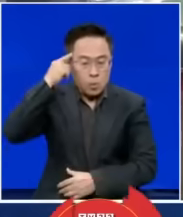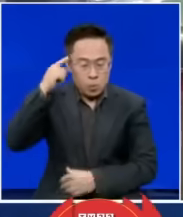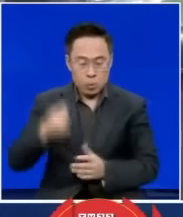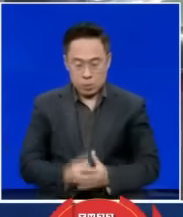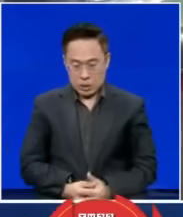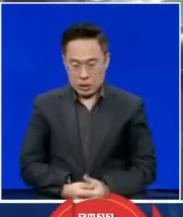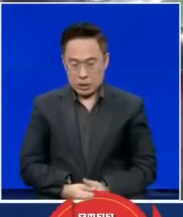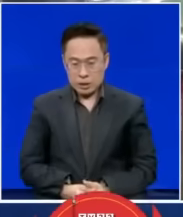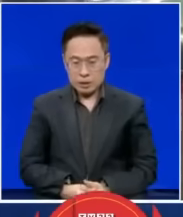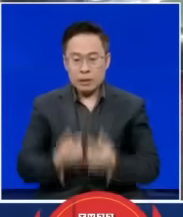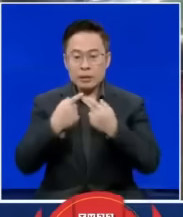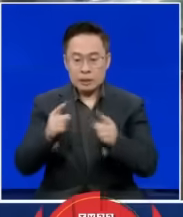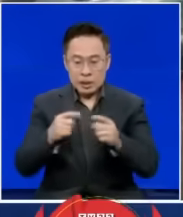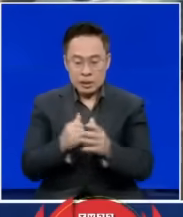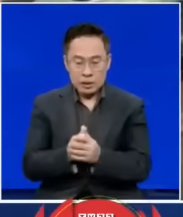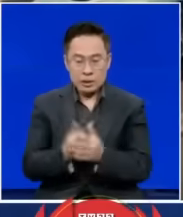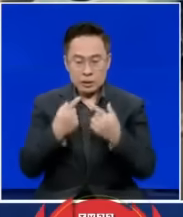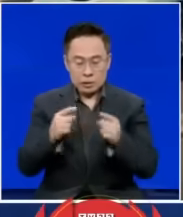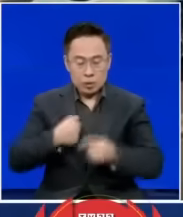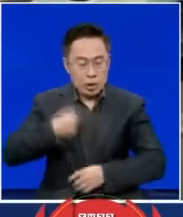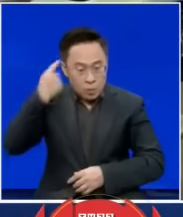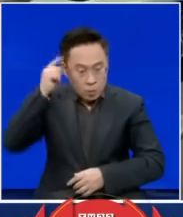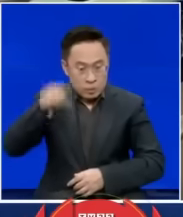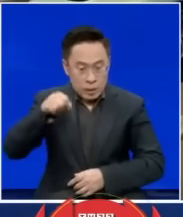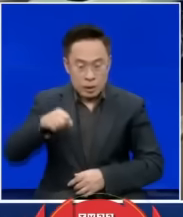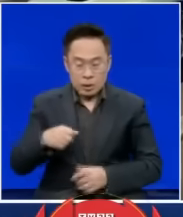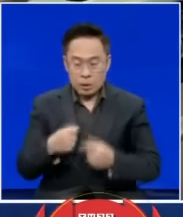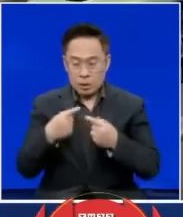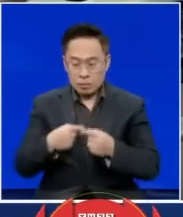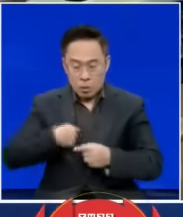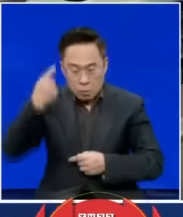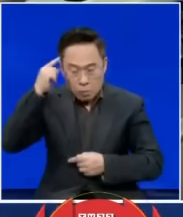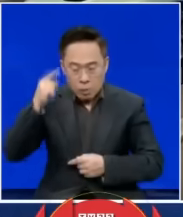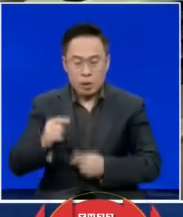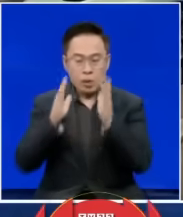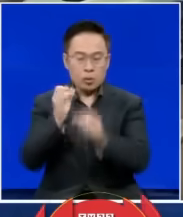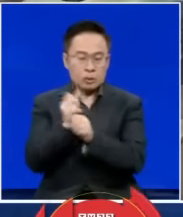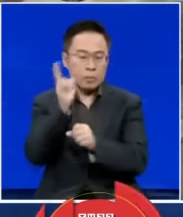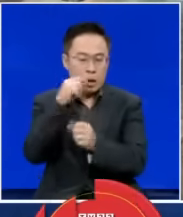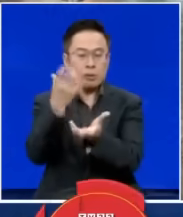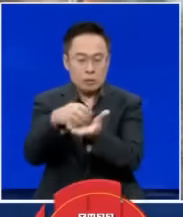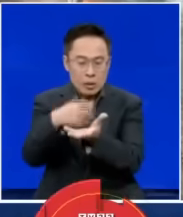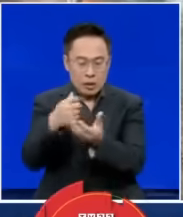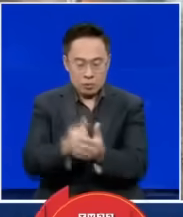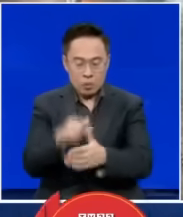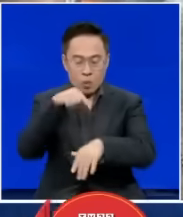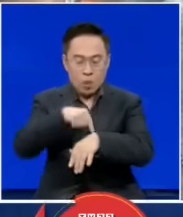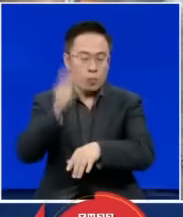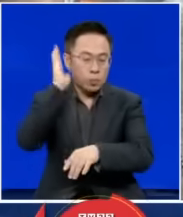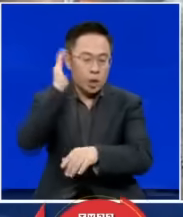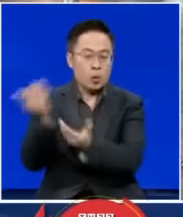นถามแต่ไม่มีอะไรร้ายแรงใช่ไห ม นักข่าวยังต้องเล่าให้ฟังเลยบอกว่ากรณีที่เกิดขึ้นเนี่ยเมา